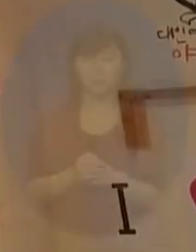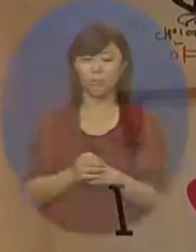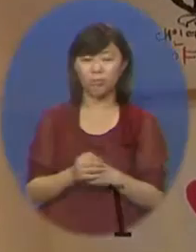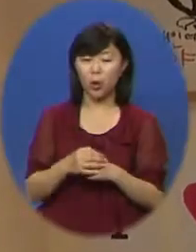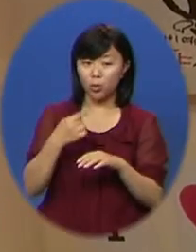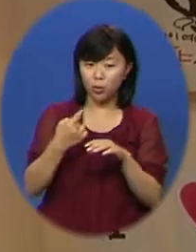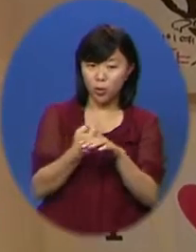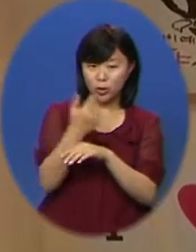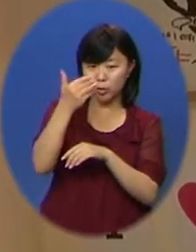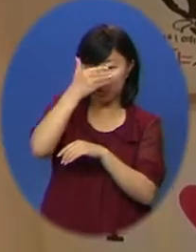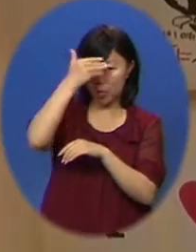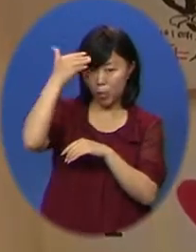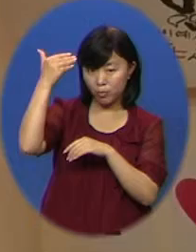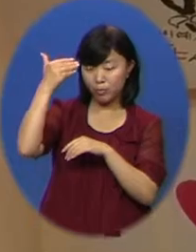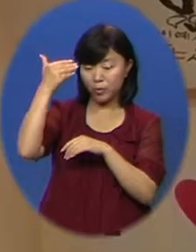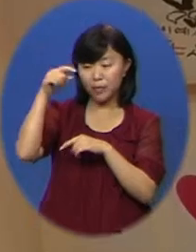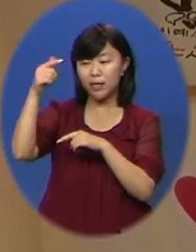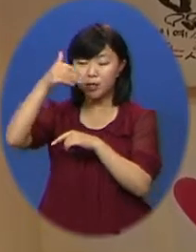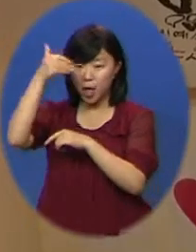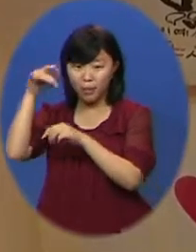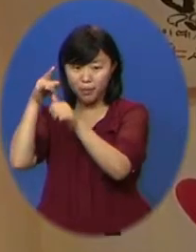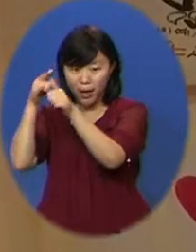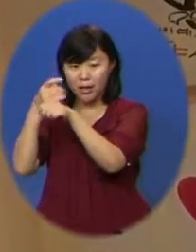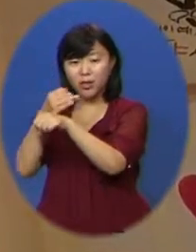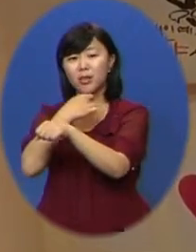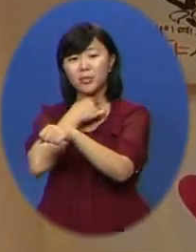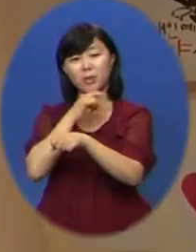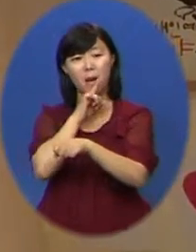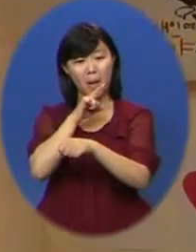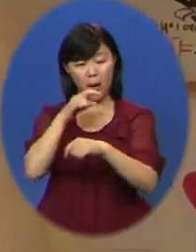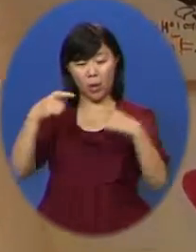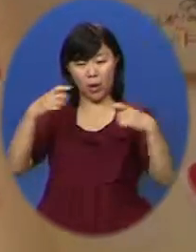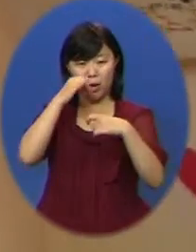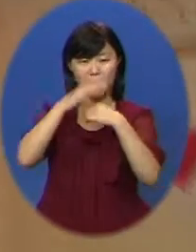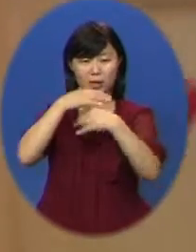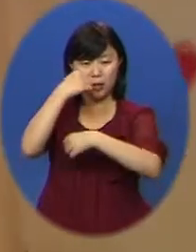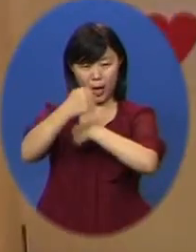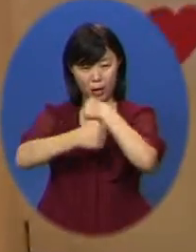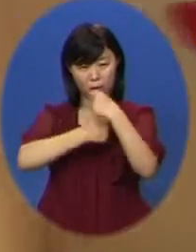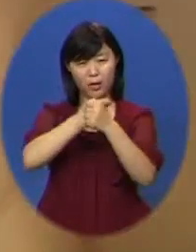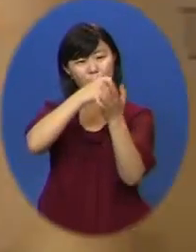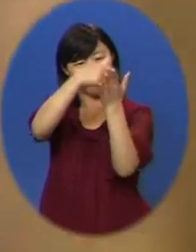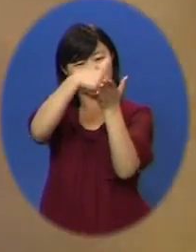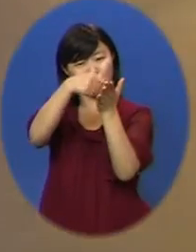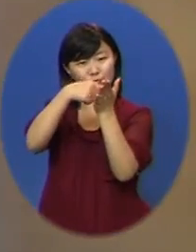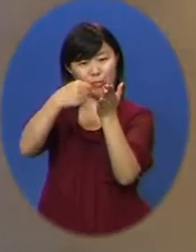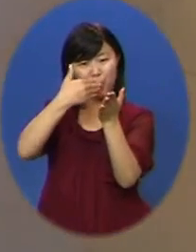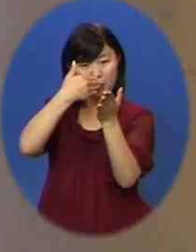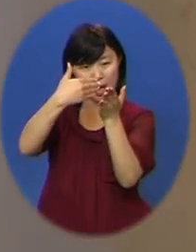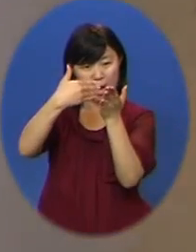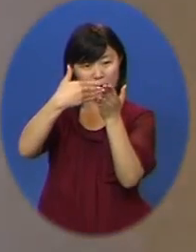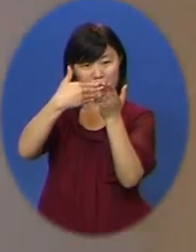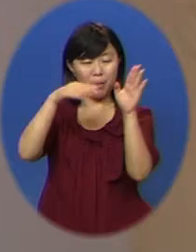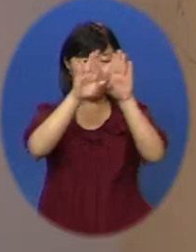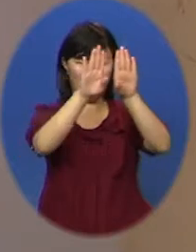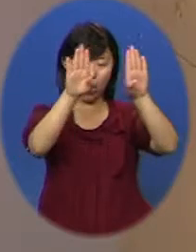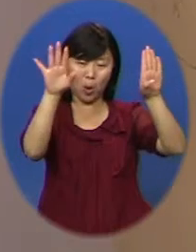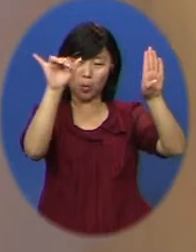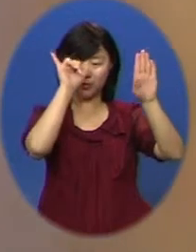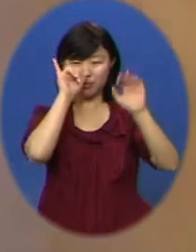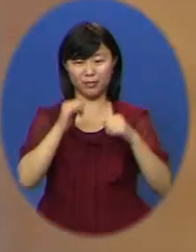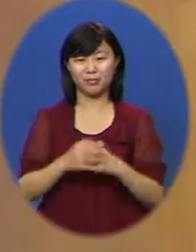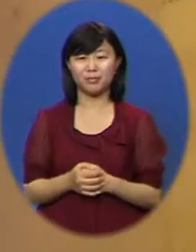그 외에도 젊음이 젊음에게 전하고 싶은 말이라는 공간을 만들어 자유롭게 게시할 수 있는 벽면이 설치되어